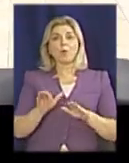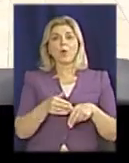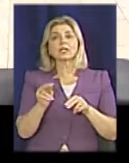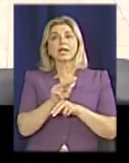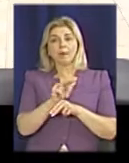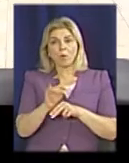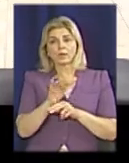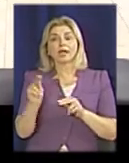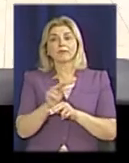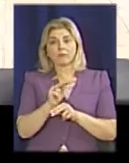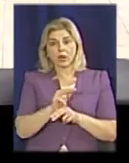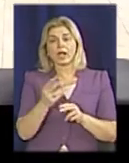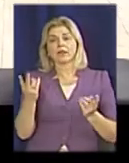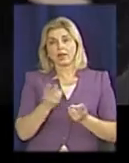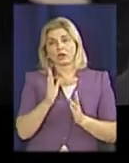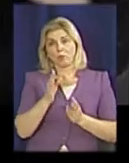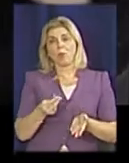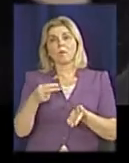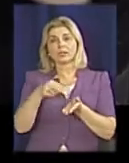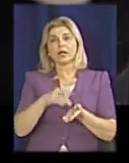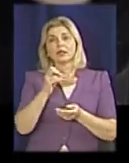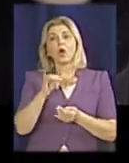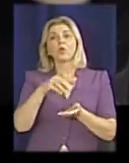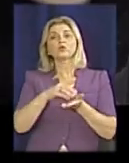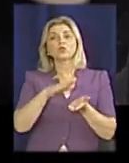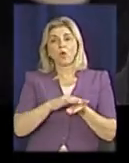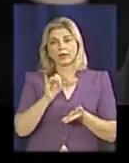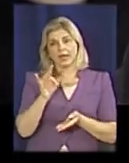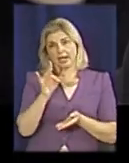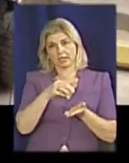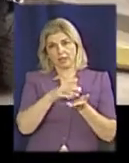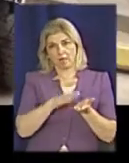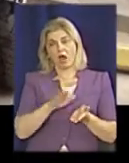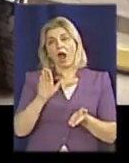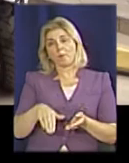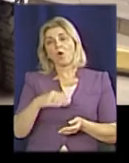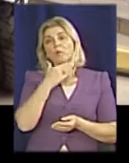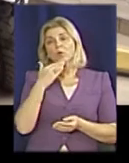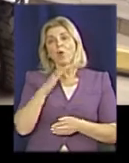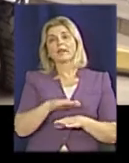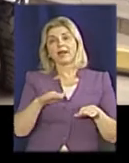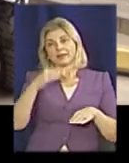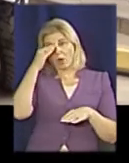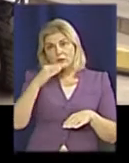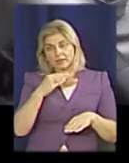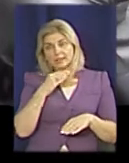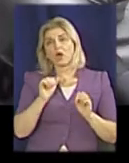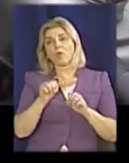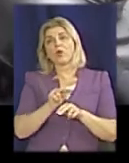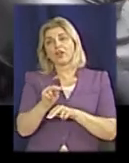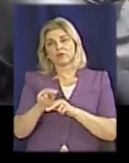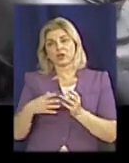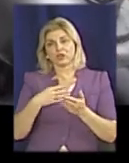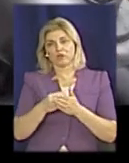ремонту і відновлення байку його треба буде поставити на облік та зареєструвати. А тоді вже багатодітний батько Євген Ткачишин навчатиме